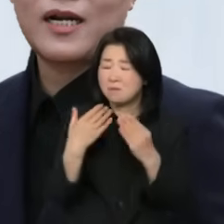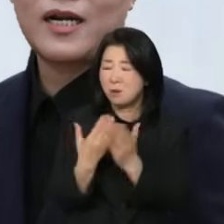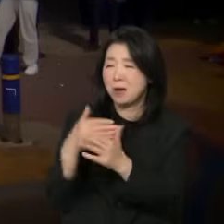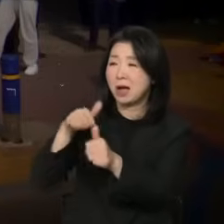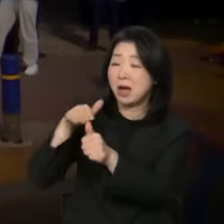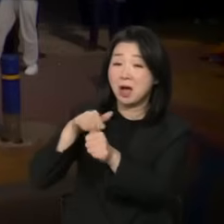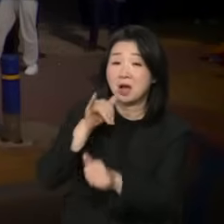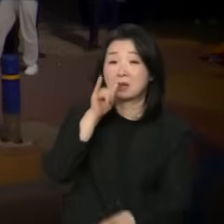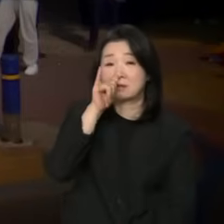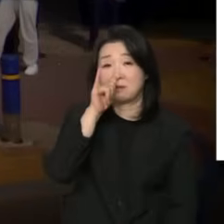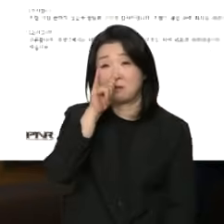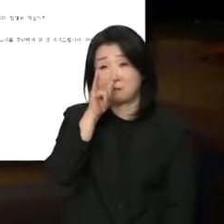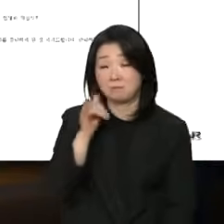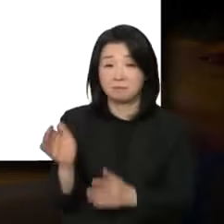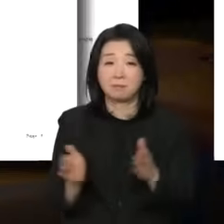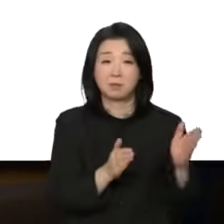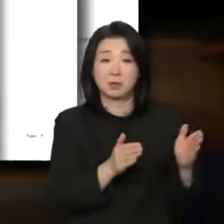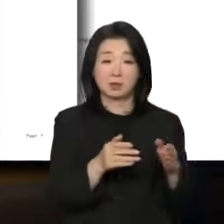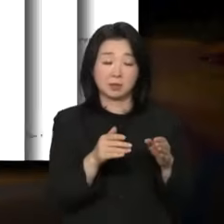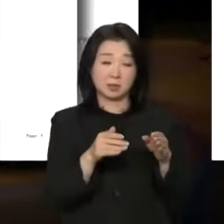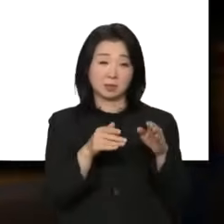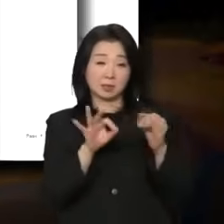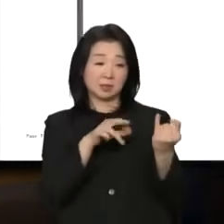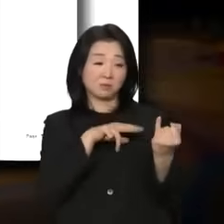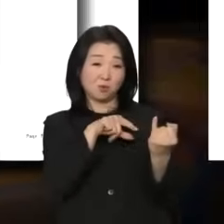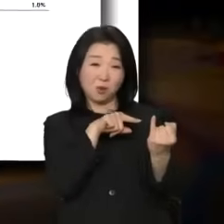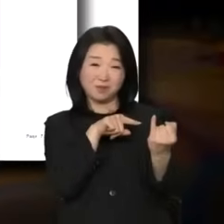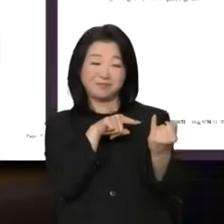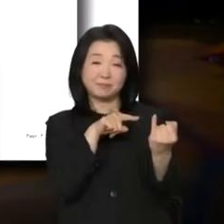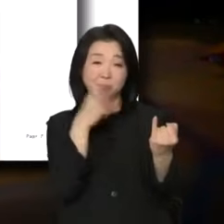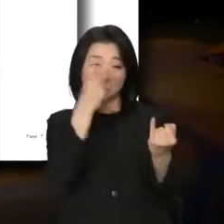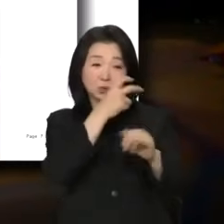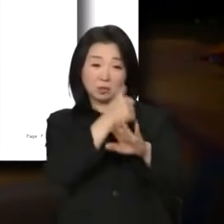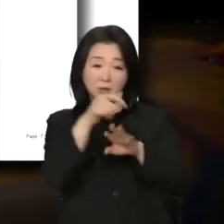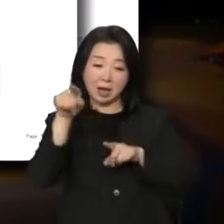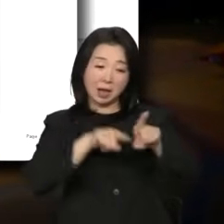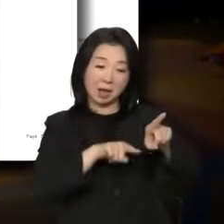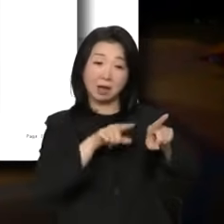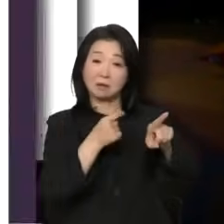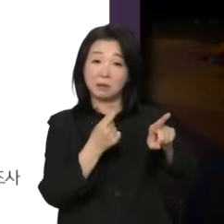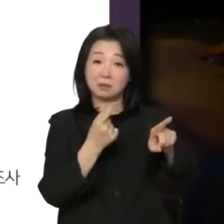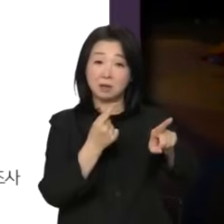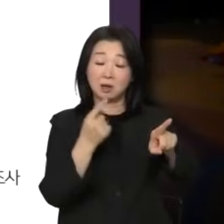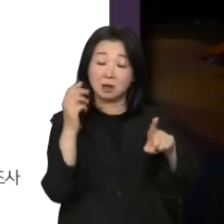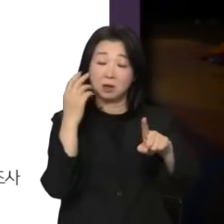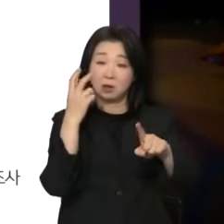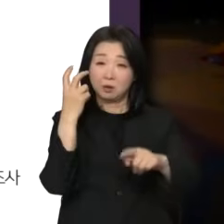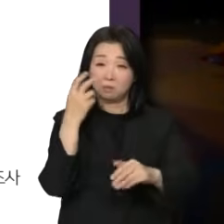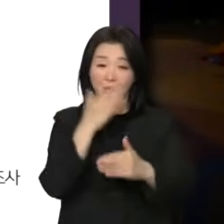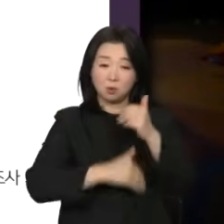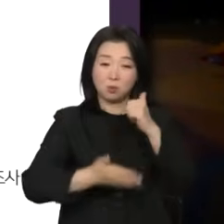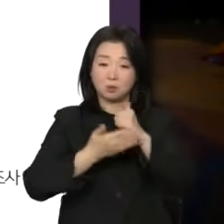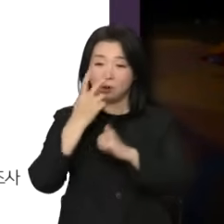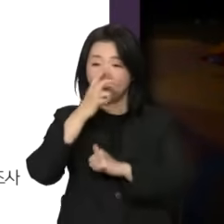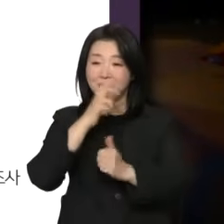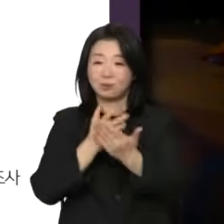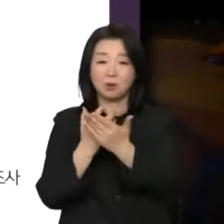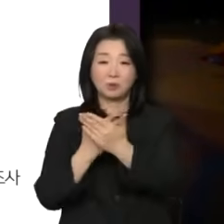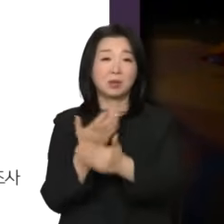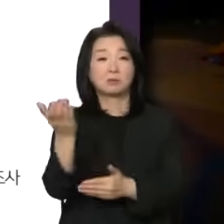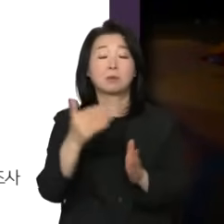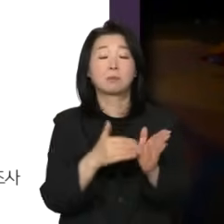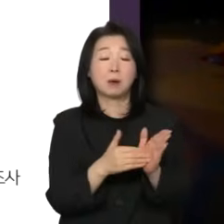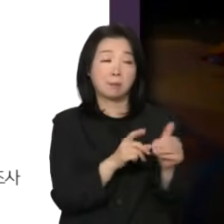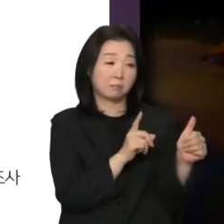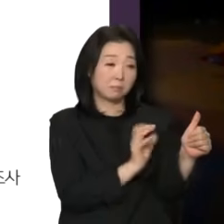막. 김 전 의원이 앞서는 조사 결과를 주면 공천관리위원회에 건네겠다는 취지로 보입니다. 실제